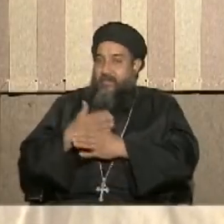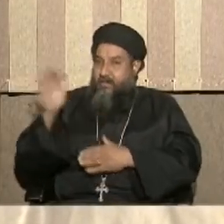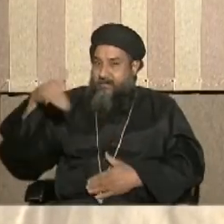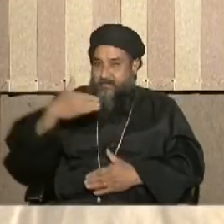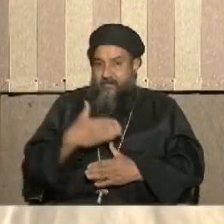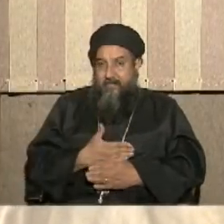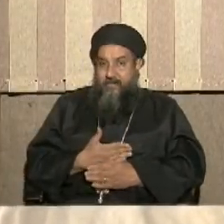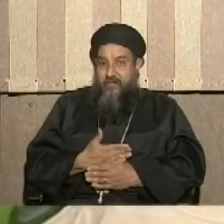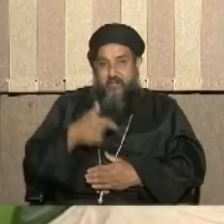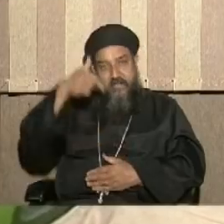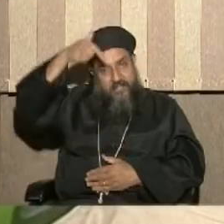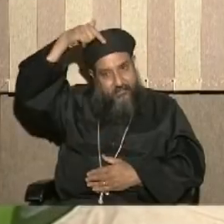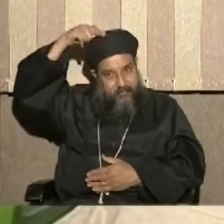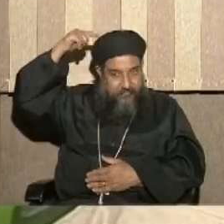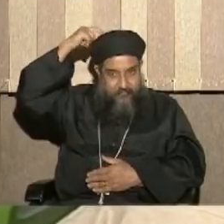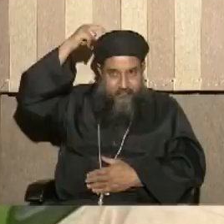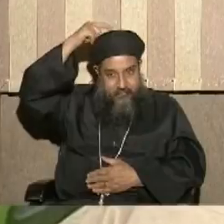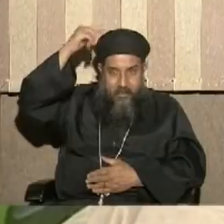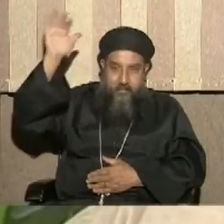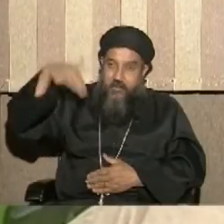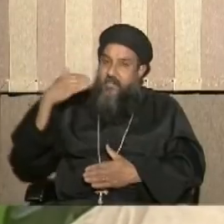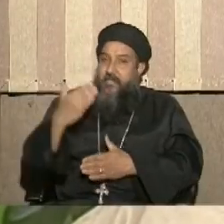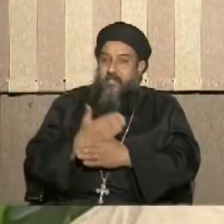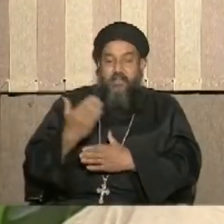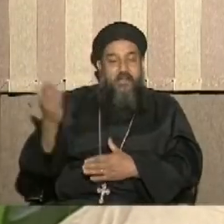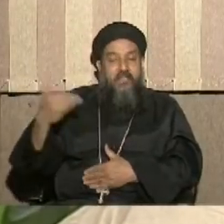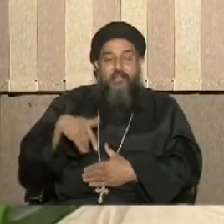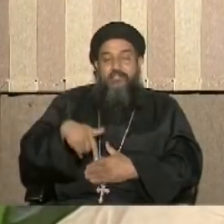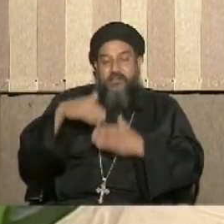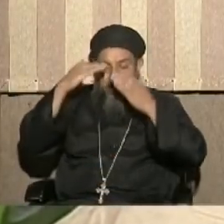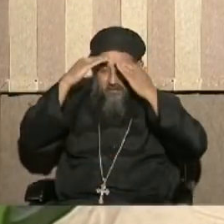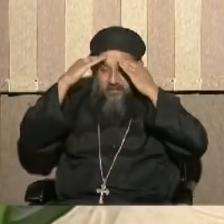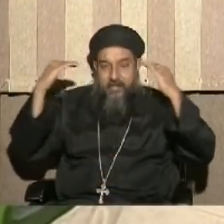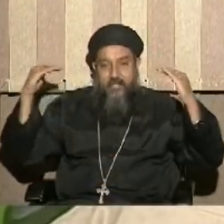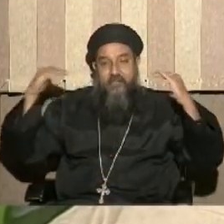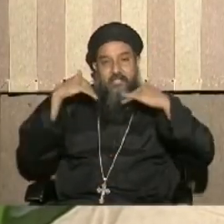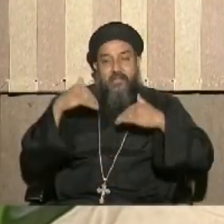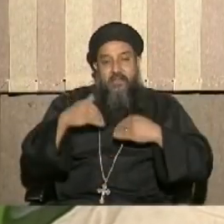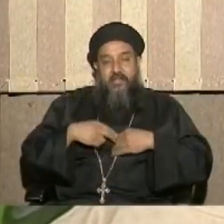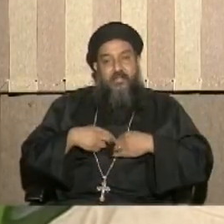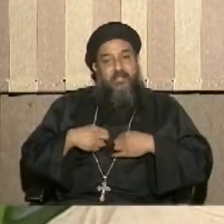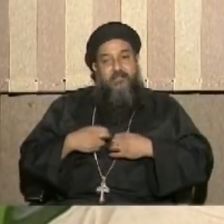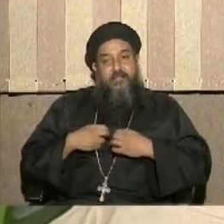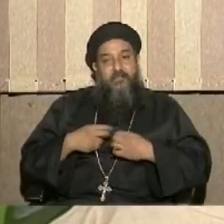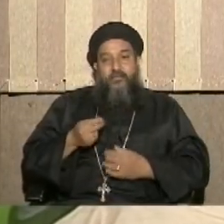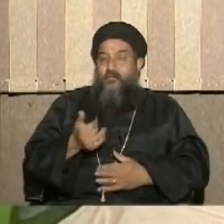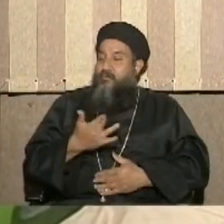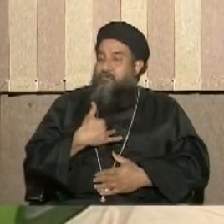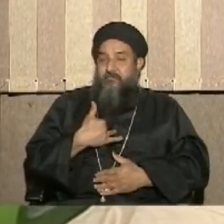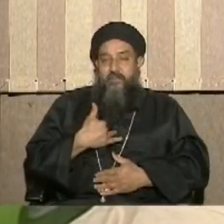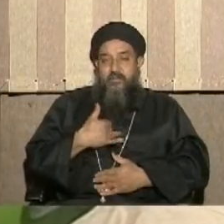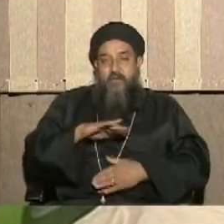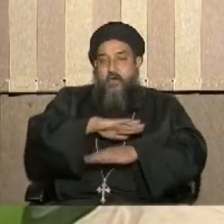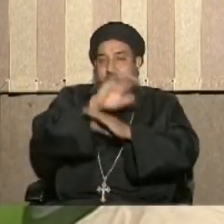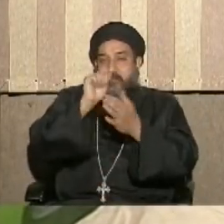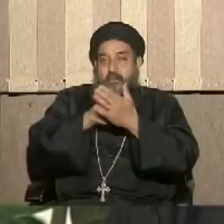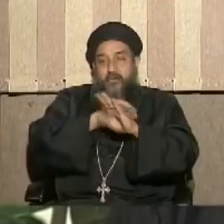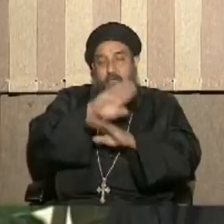هنا علشان نتربى. يا ابي هو احنا تركنا القصر والملك علشان ندور على هدوم ولا بيت؟ احنا جايين ندور على